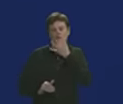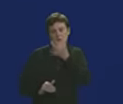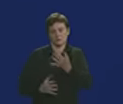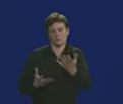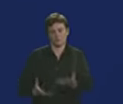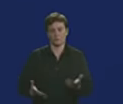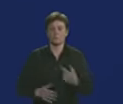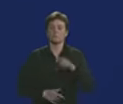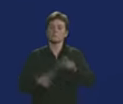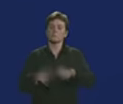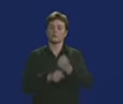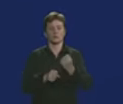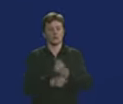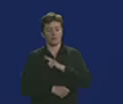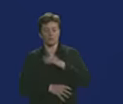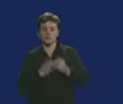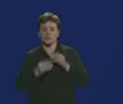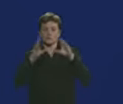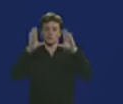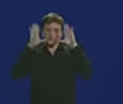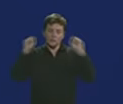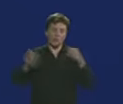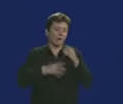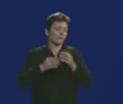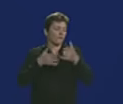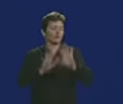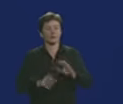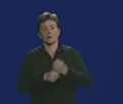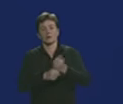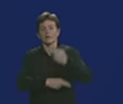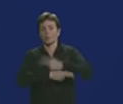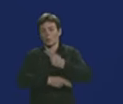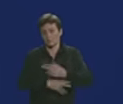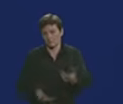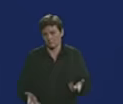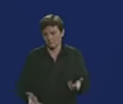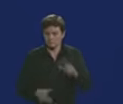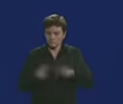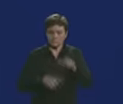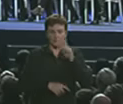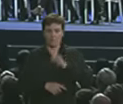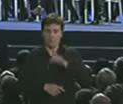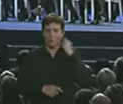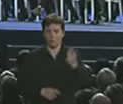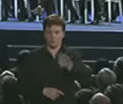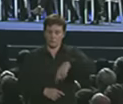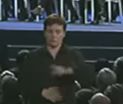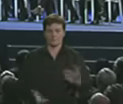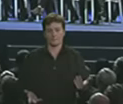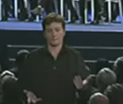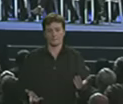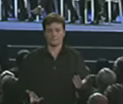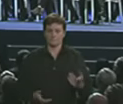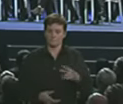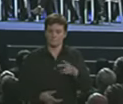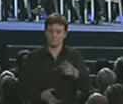Les fonctionnaires de police, comme les militaires de la gendarmerie ou les fonctionnaires des douanes, sont des femmes et des hommes qui ont